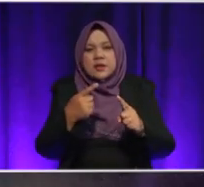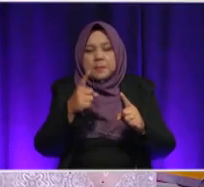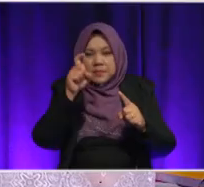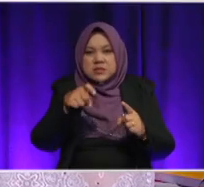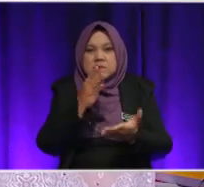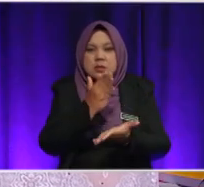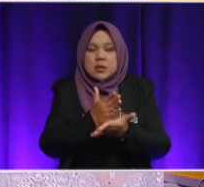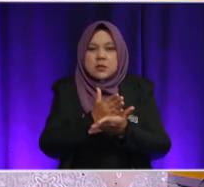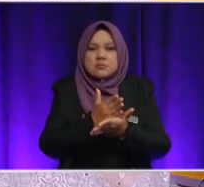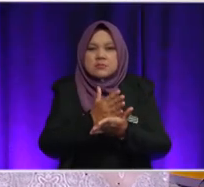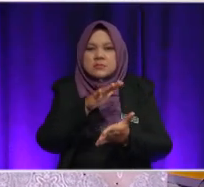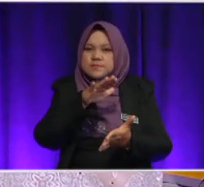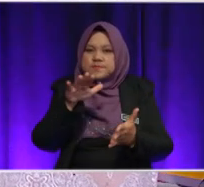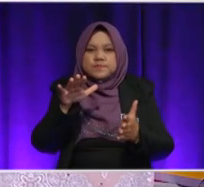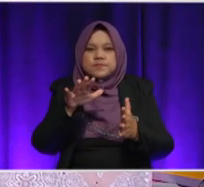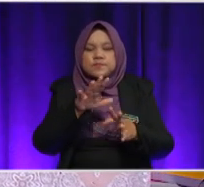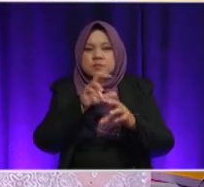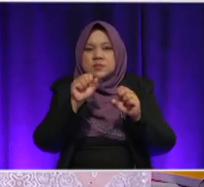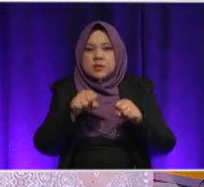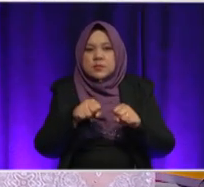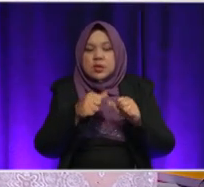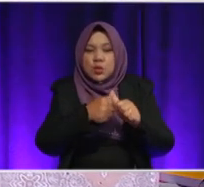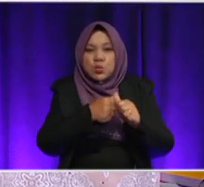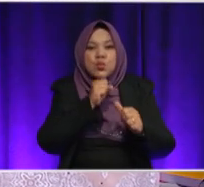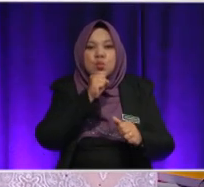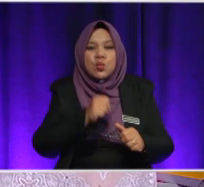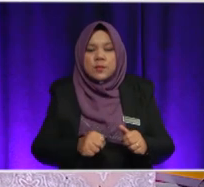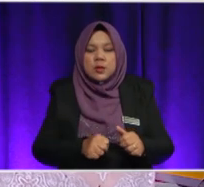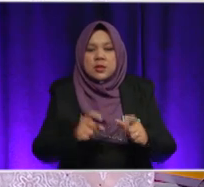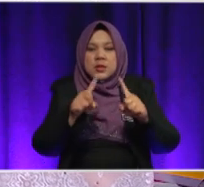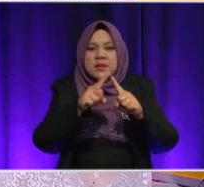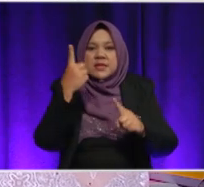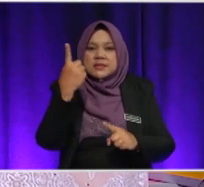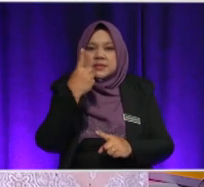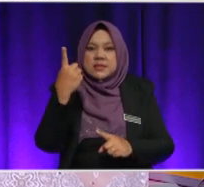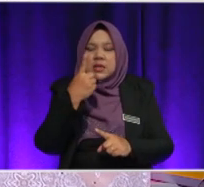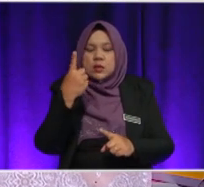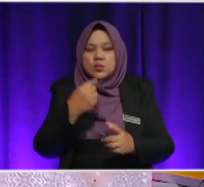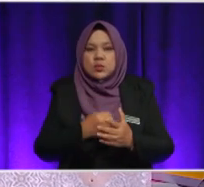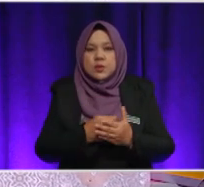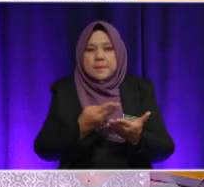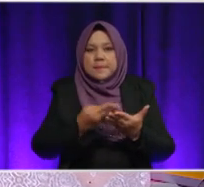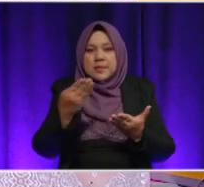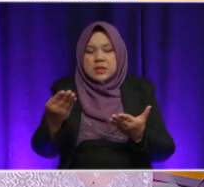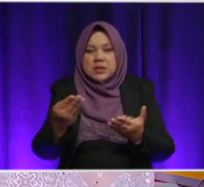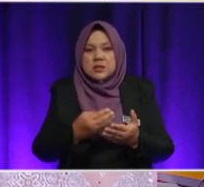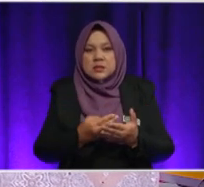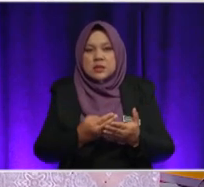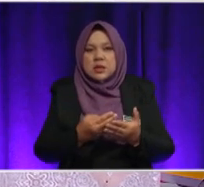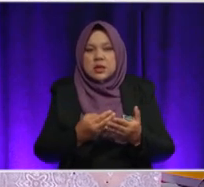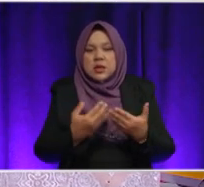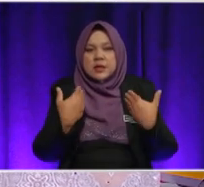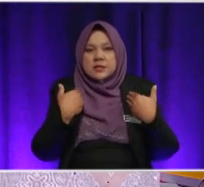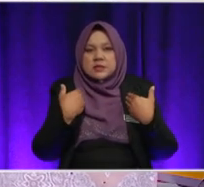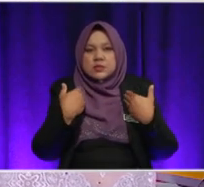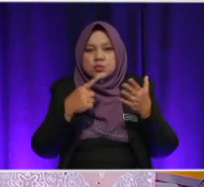karena dia mengikuti selalu kalau kita beli dia akan letak satu rujukan di belakang